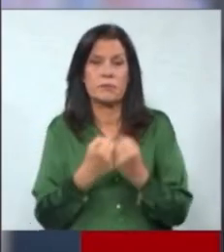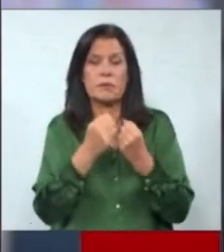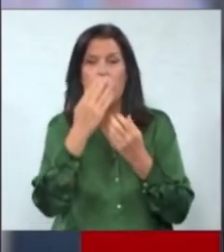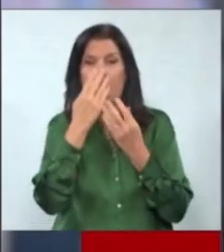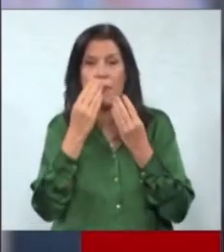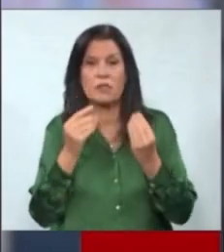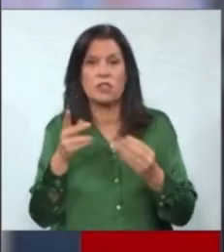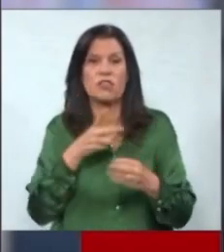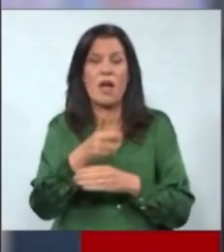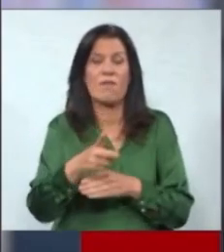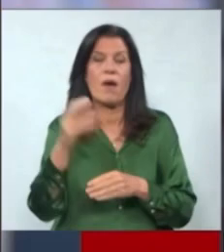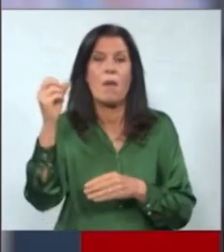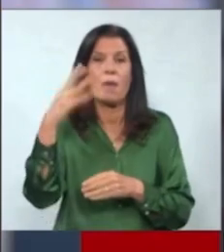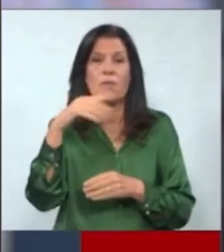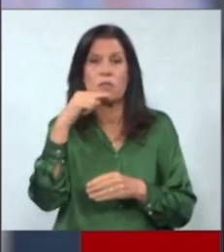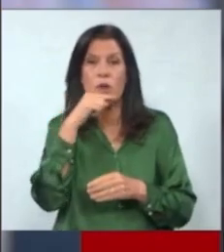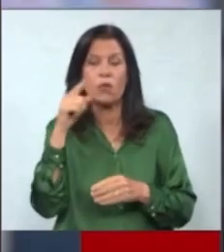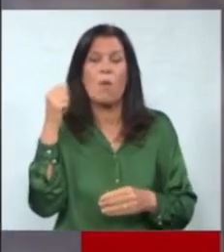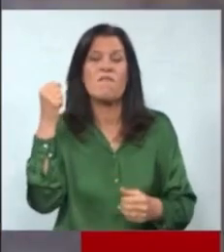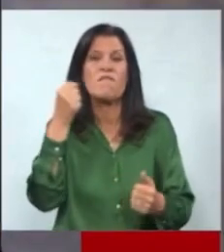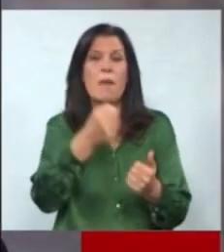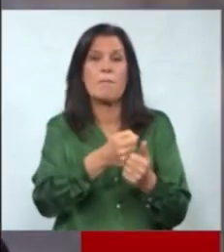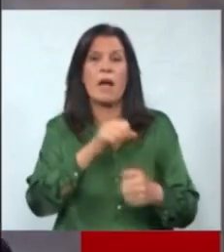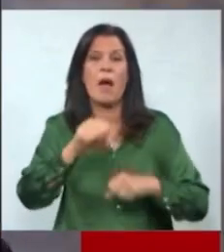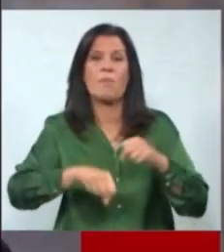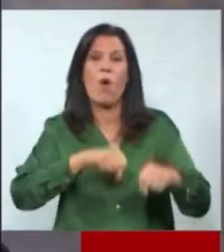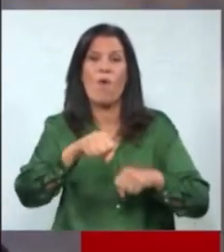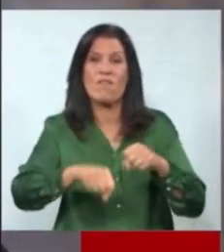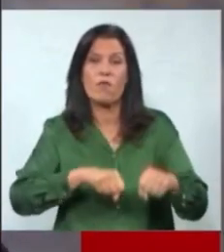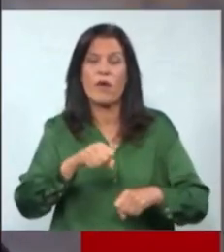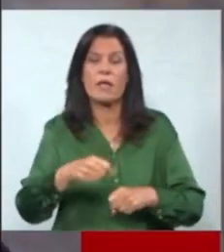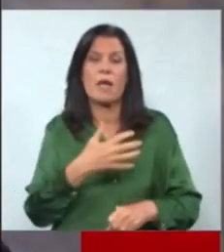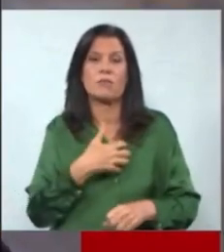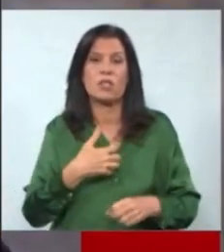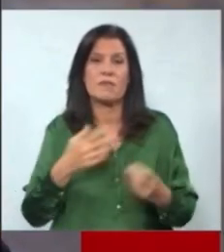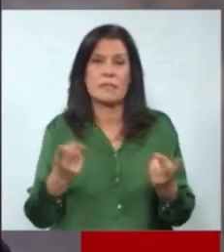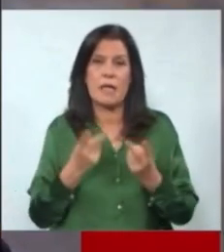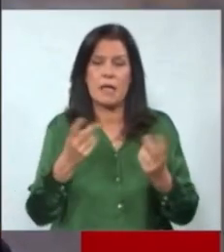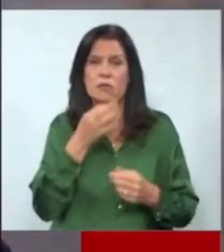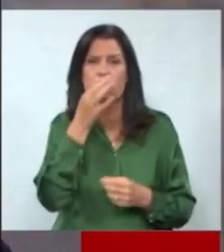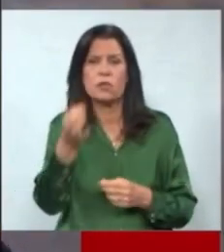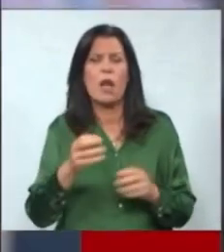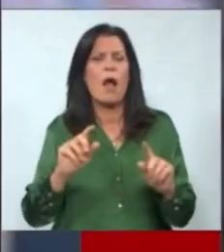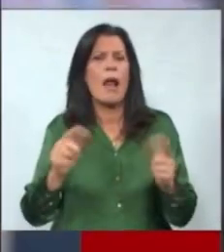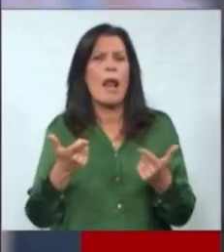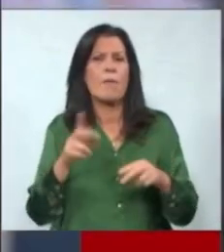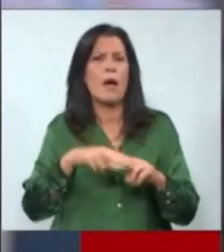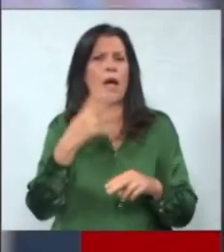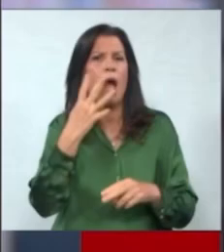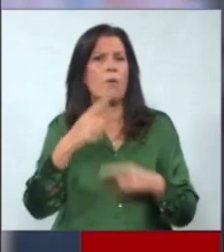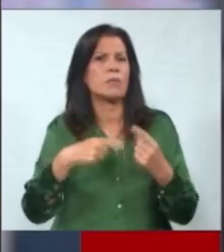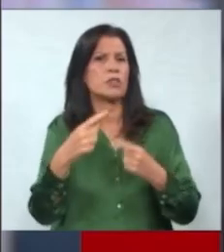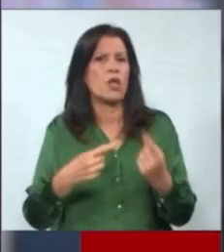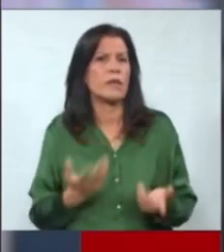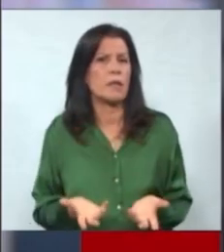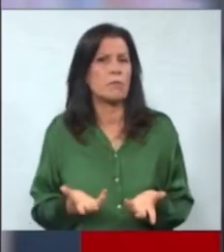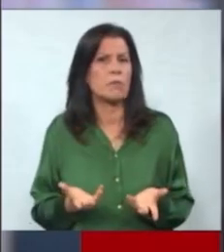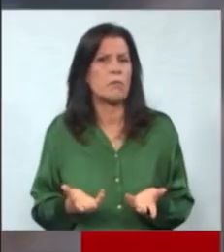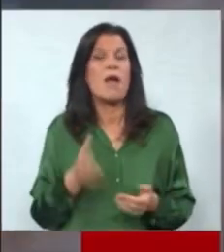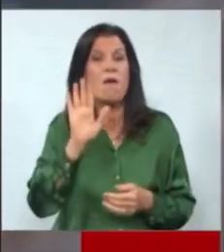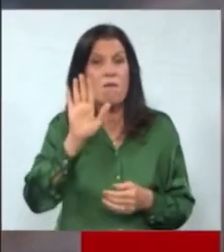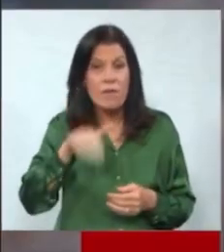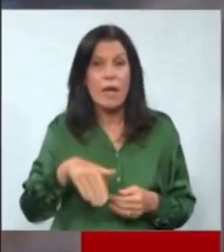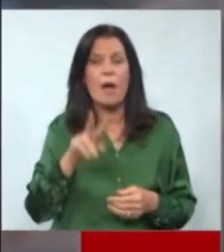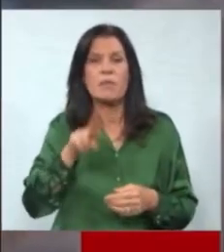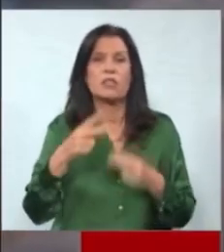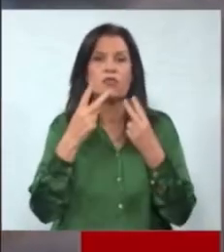שנפצע קל. אלי סניור, למה אחרי 4 שנים? וגם צריך להגיד, כבר יש תגובה של השר בן גביר לעניין הזה. שאלה